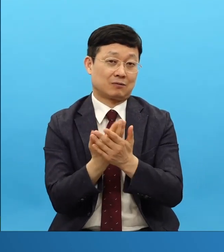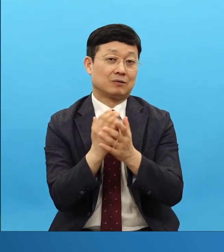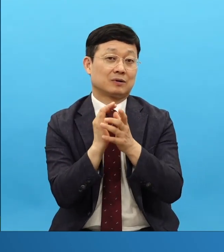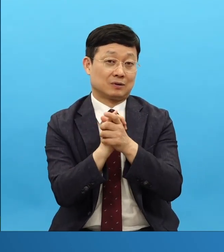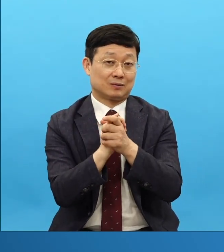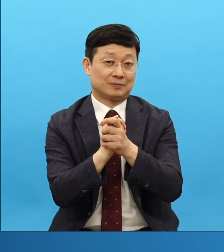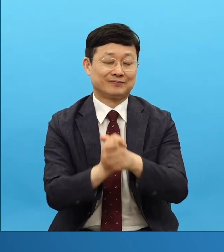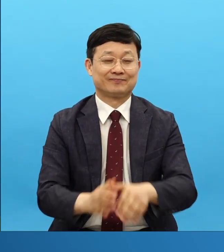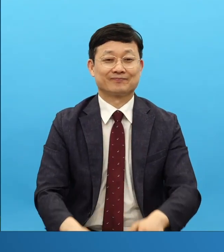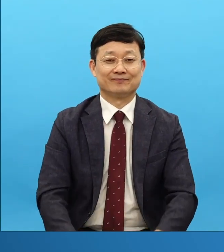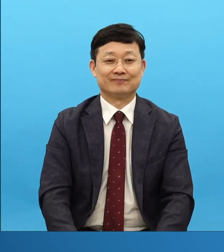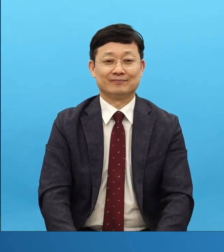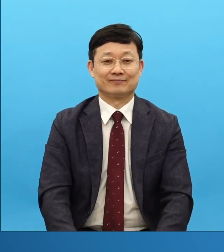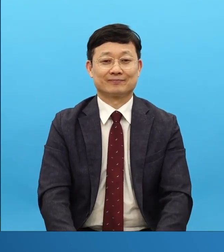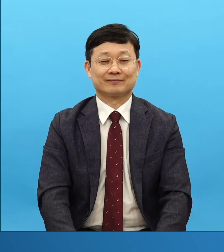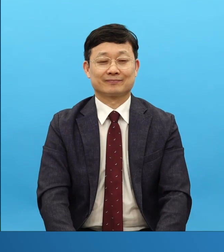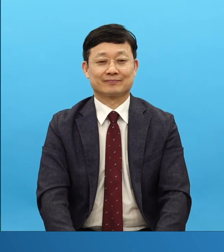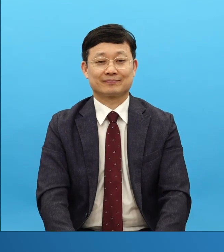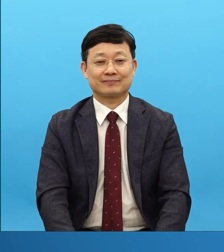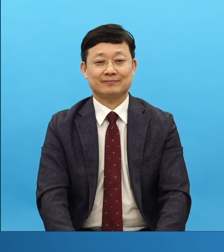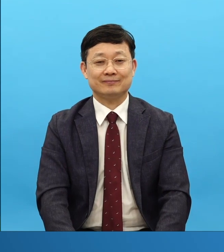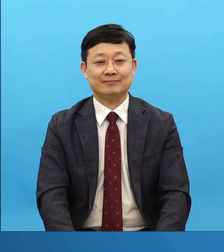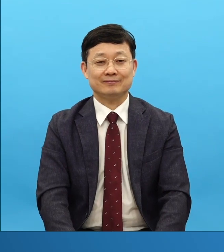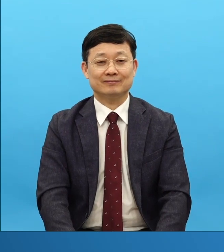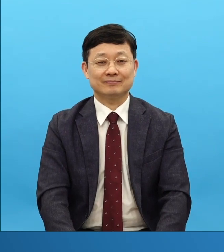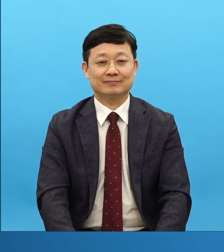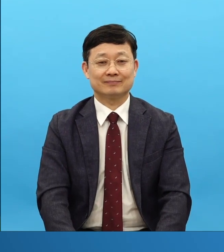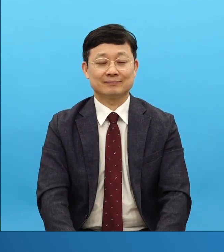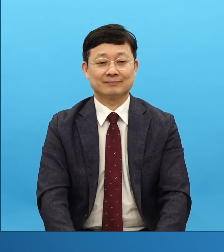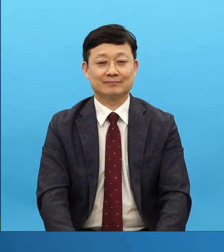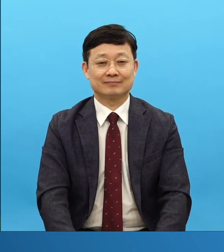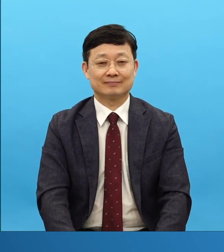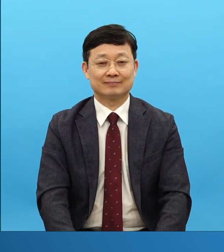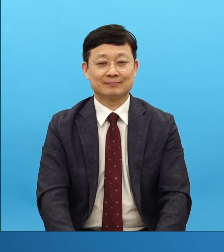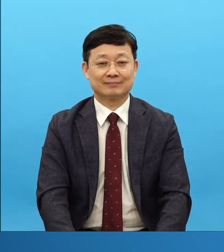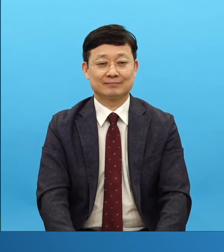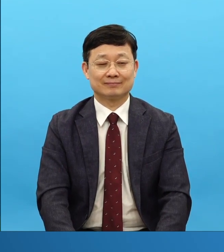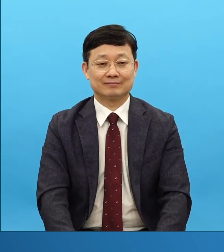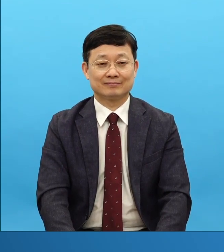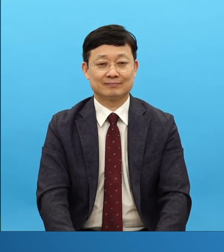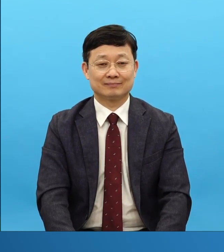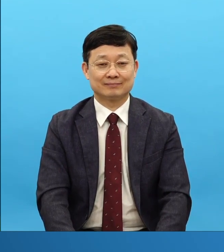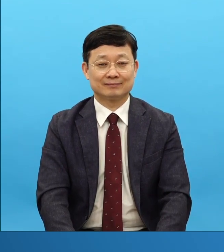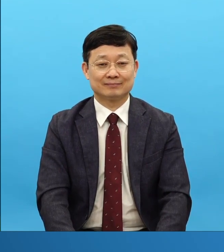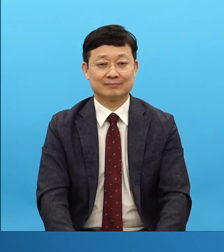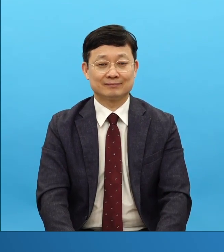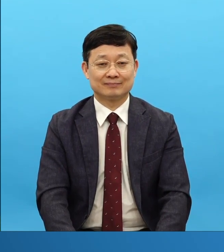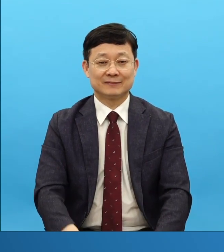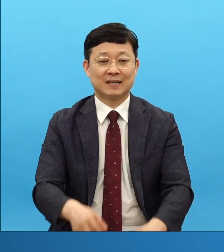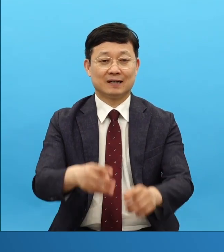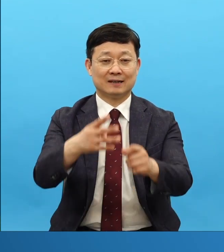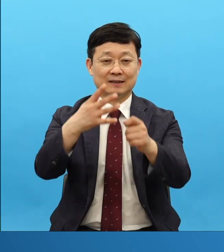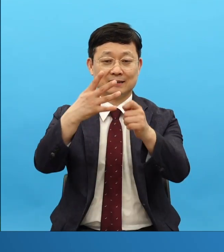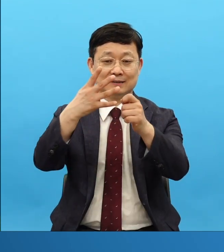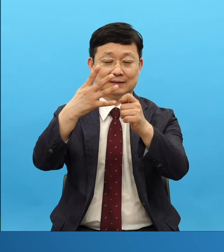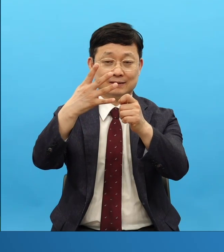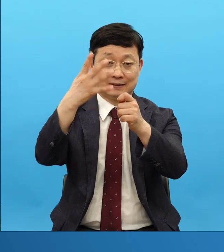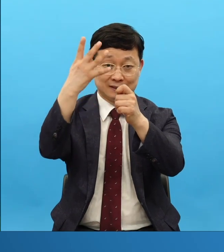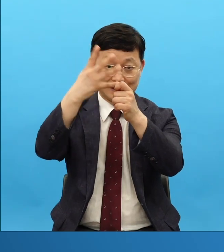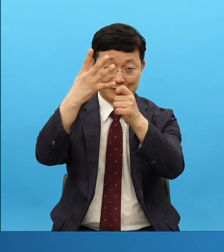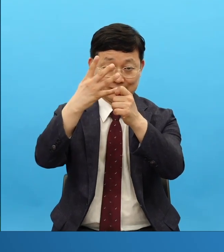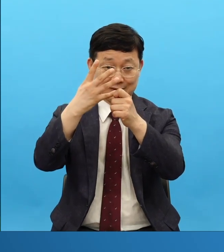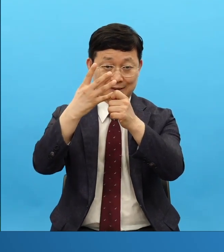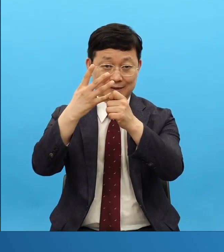3 ages to take place within me. 하나님이 나에게 이제 렘넌트를 꼭 기도해야 됩니다. The remnants must truly pray for